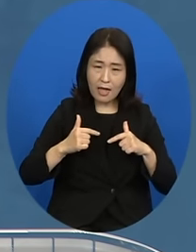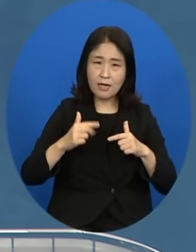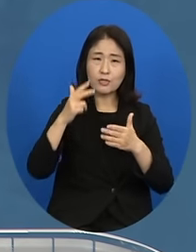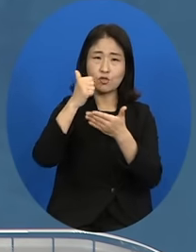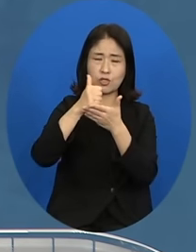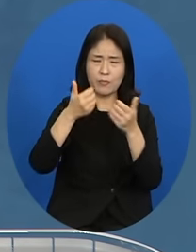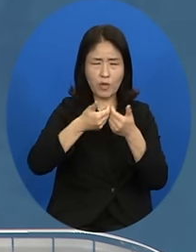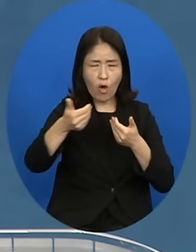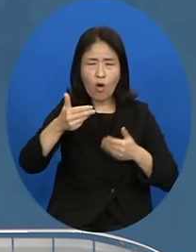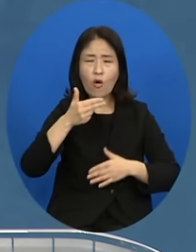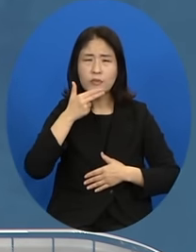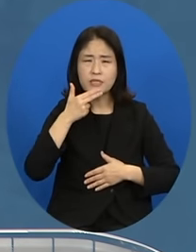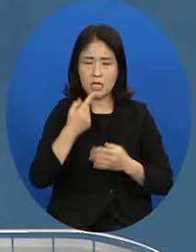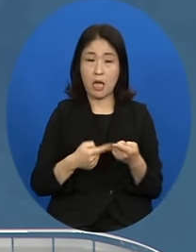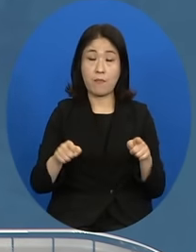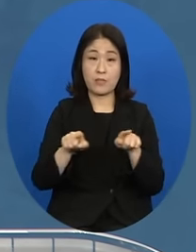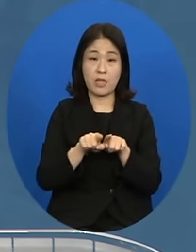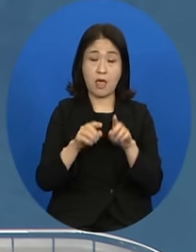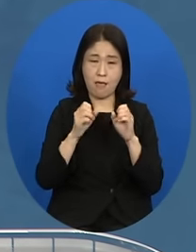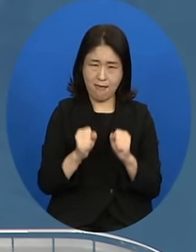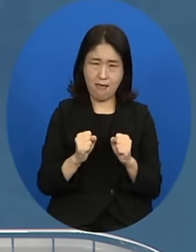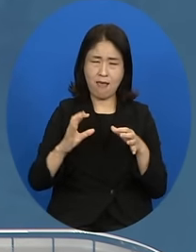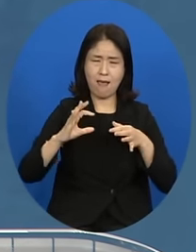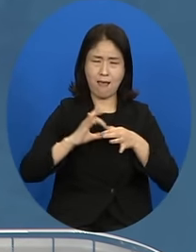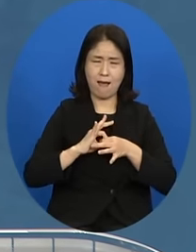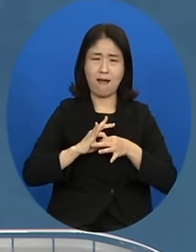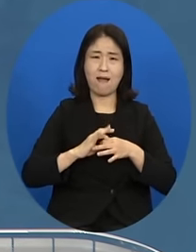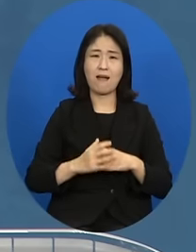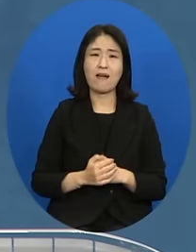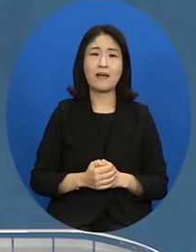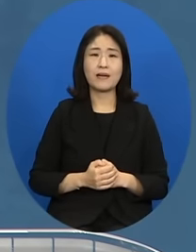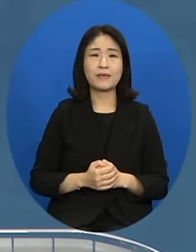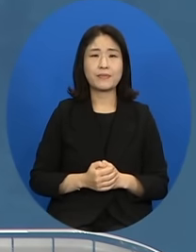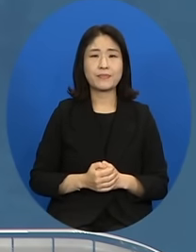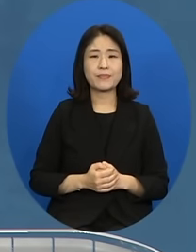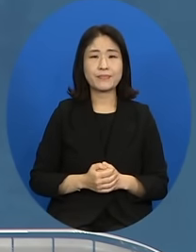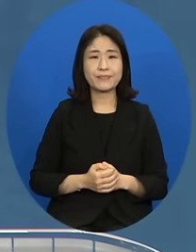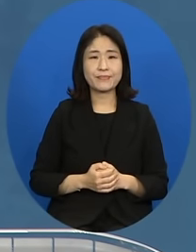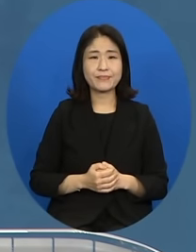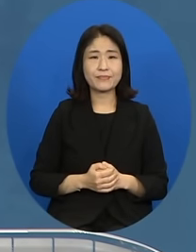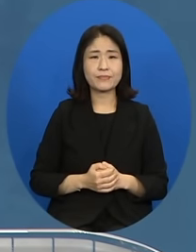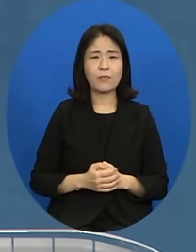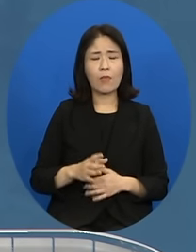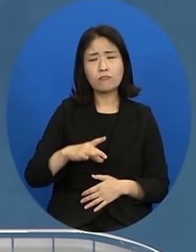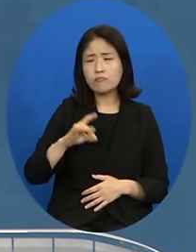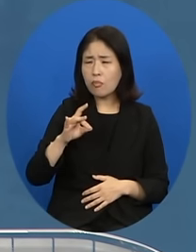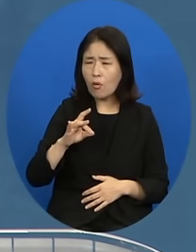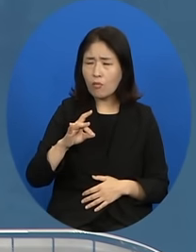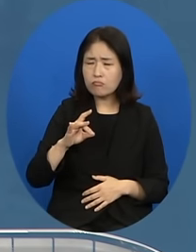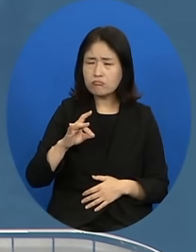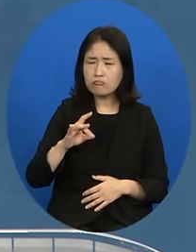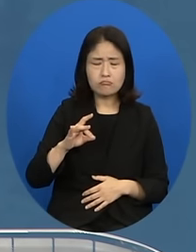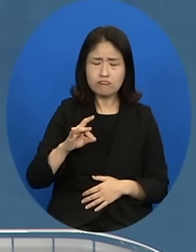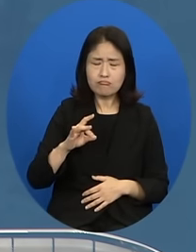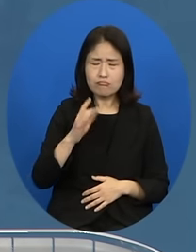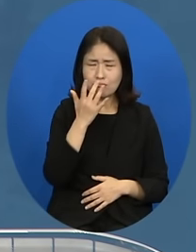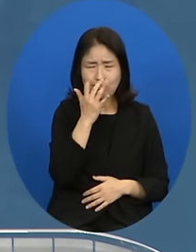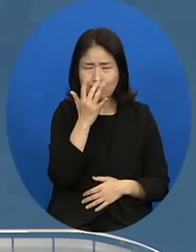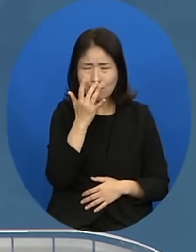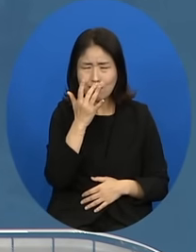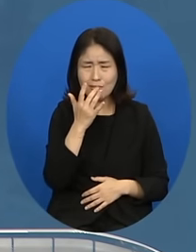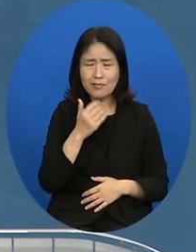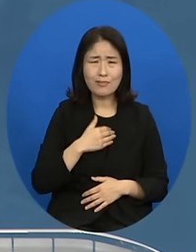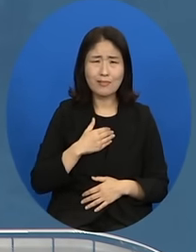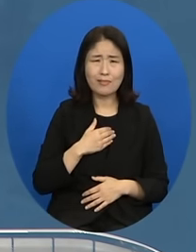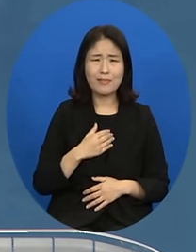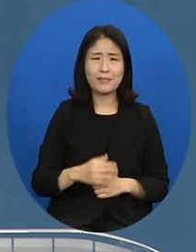나와 함께 하신다. 저는 처음에는 도무지 무슨 말인지 몰랐습니다. 뜬구름 잡는 것